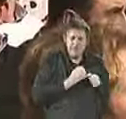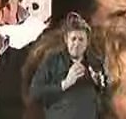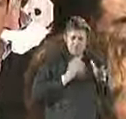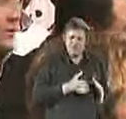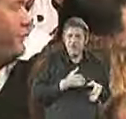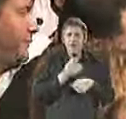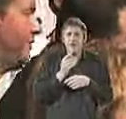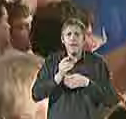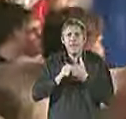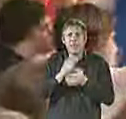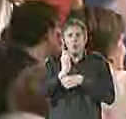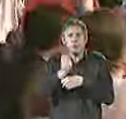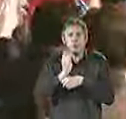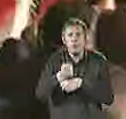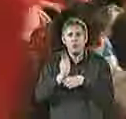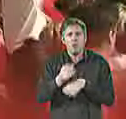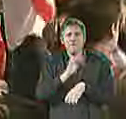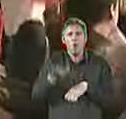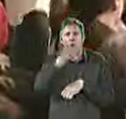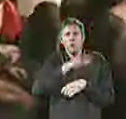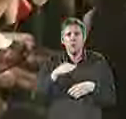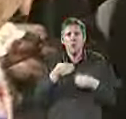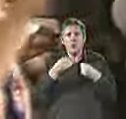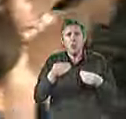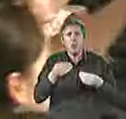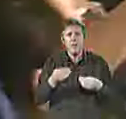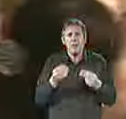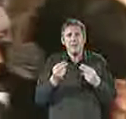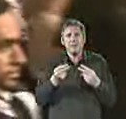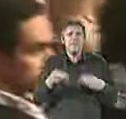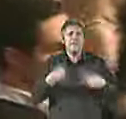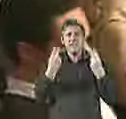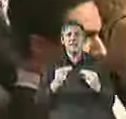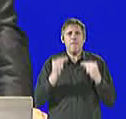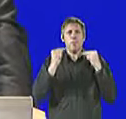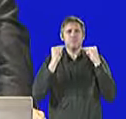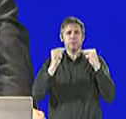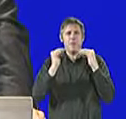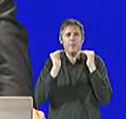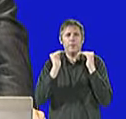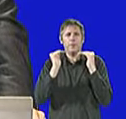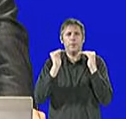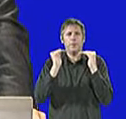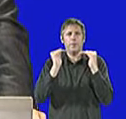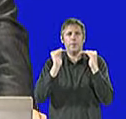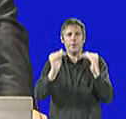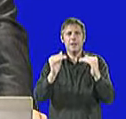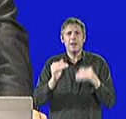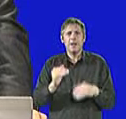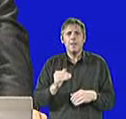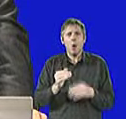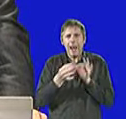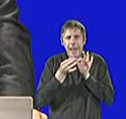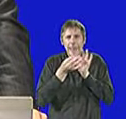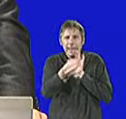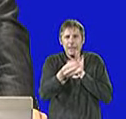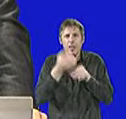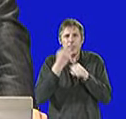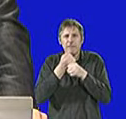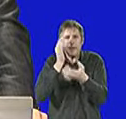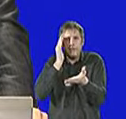de préserver le niveau de vie. C'est la ligne que je me suis fixée et dont je ne dévierai